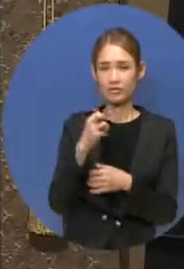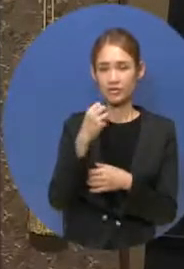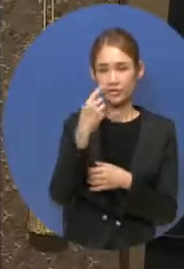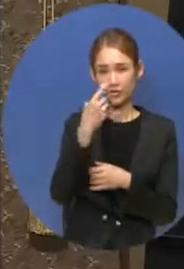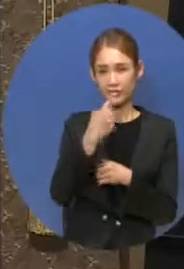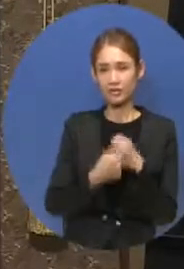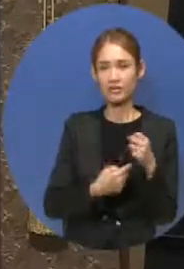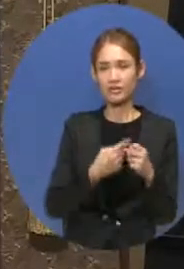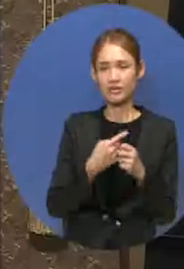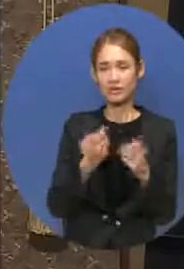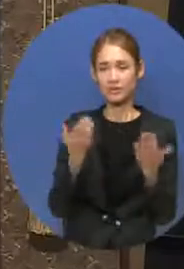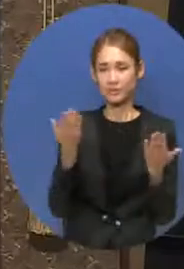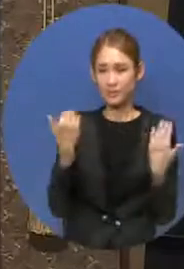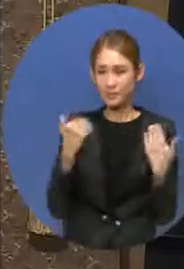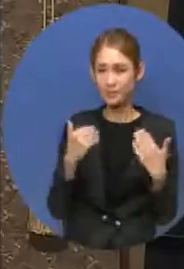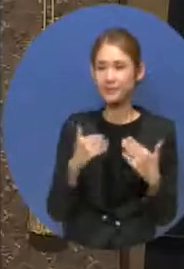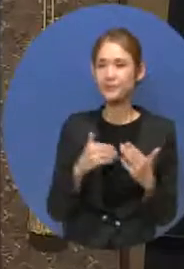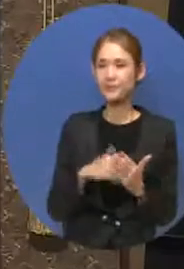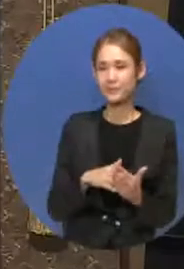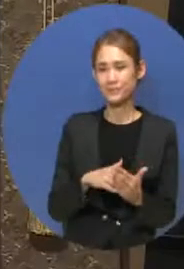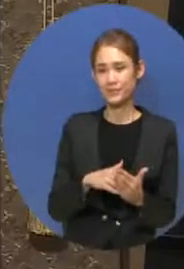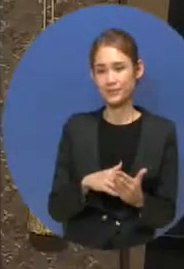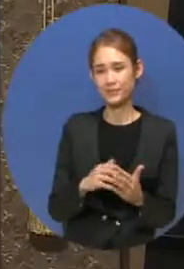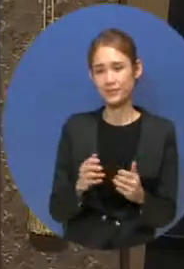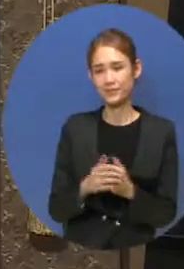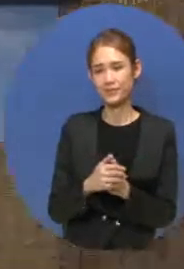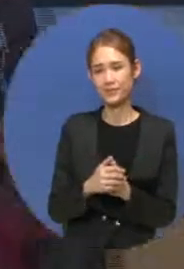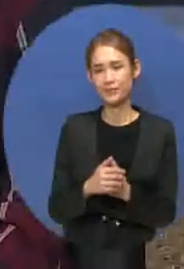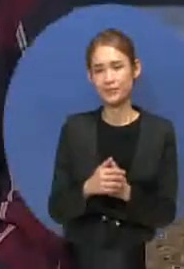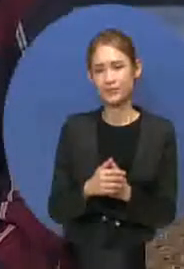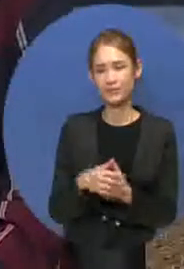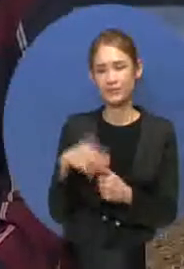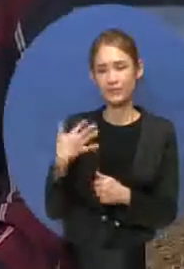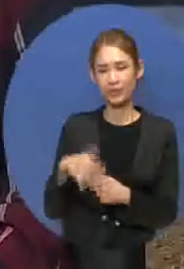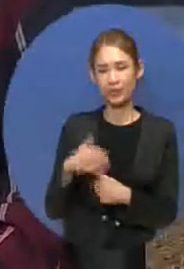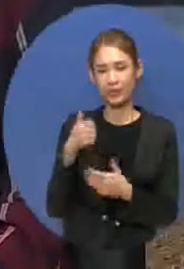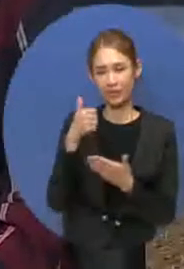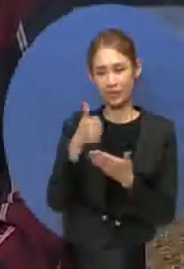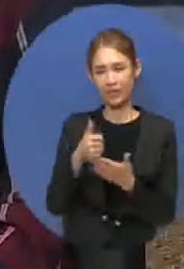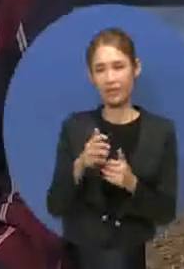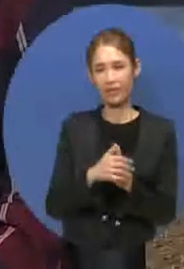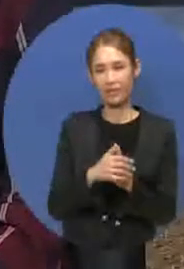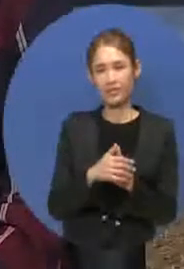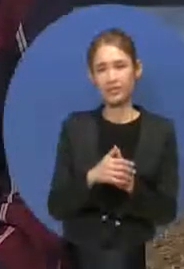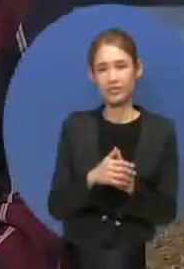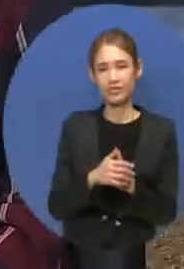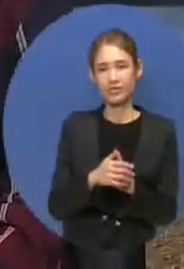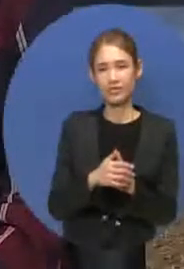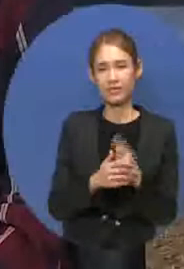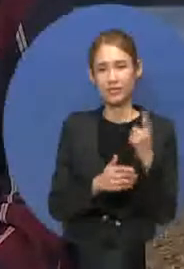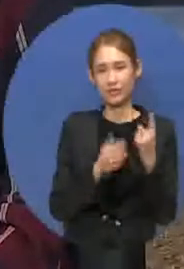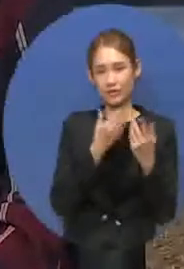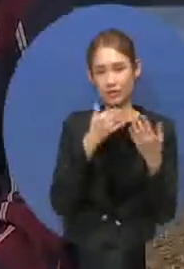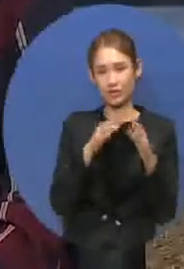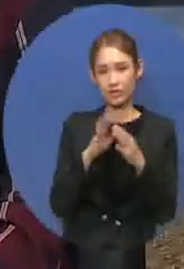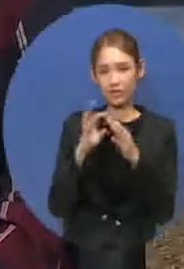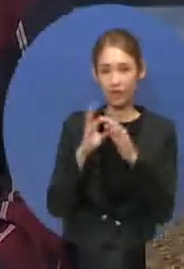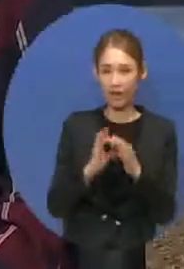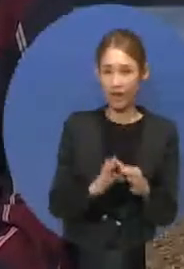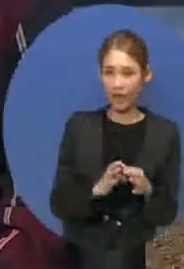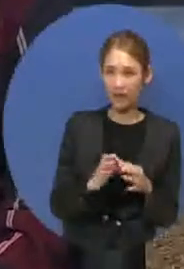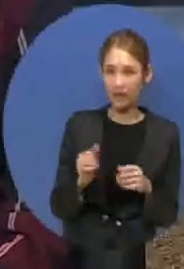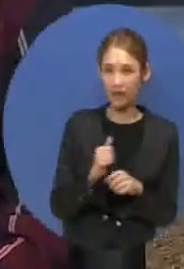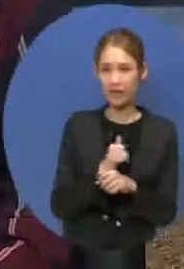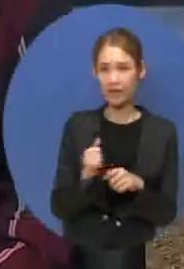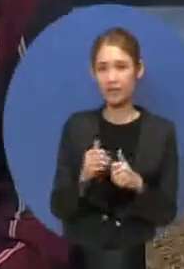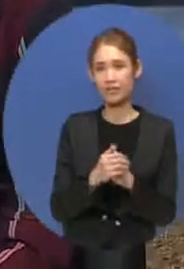그냥 31년이나 시간이 훅 지나간 것 같습니다. 정말 대단하신 것 같습니다. 그러면 한 복지관에 계속해서 쭉 계셨던